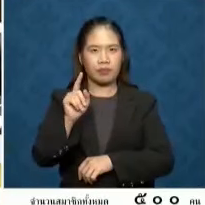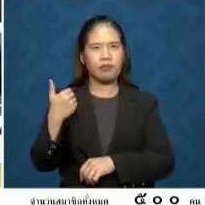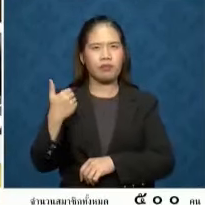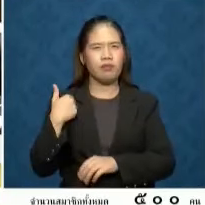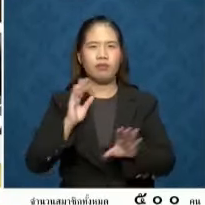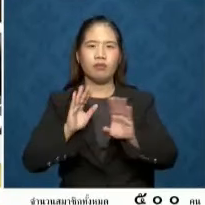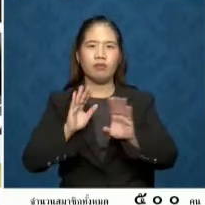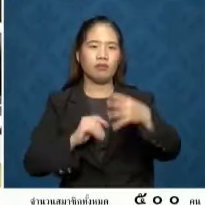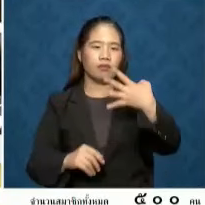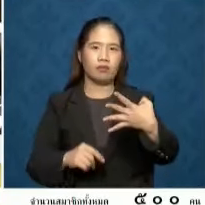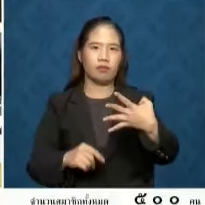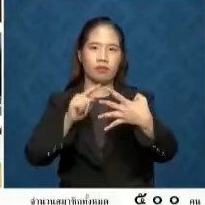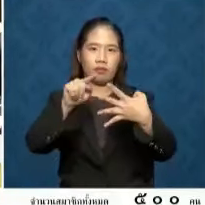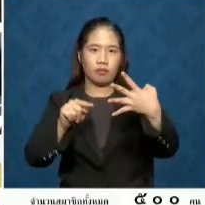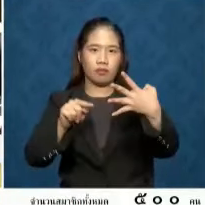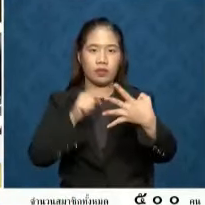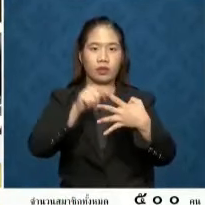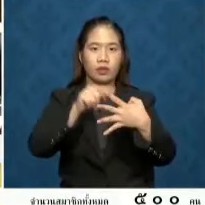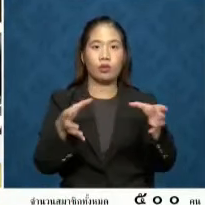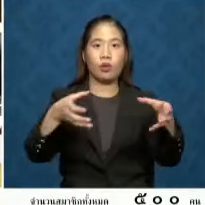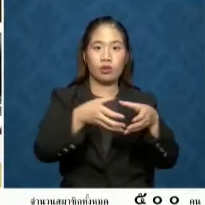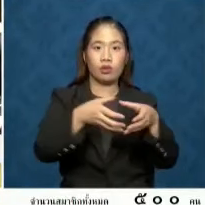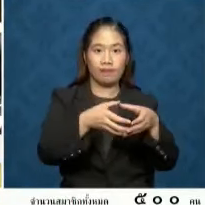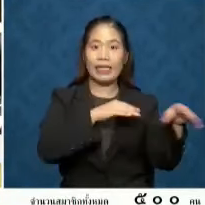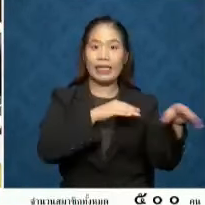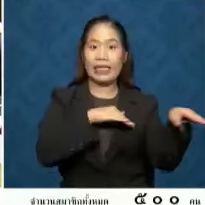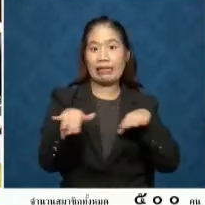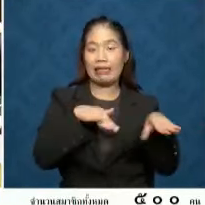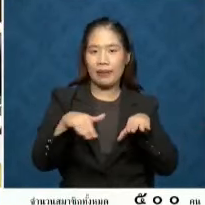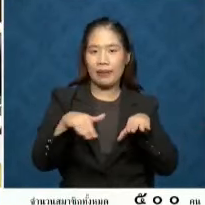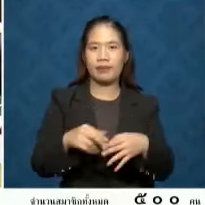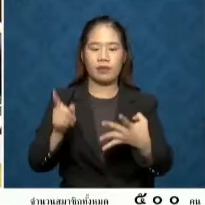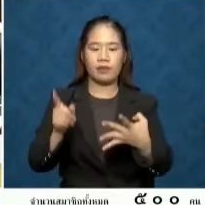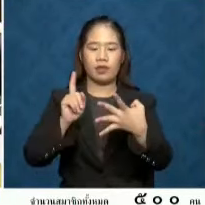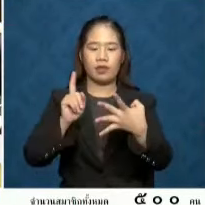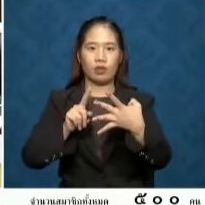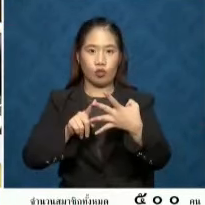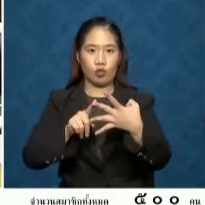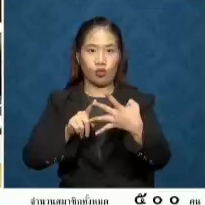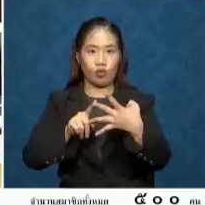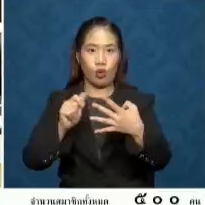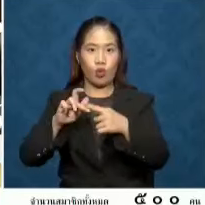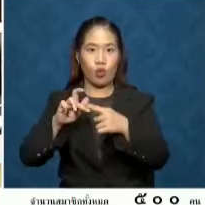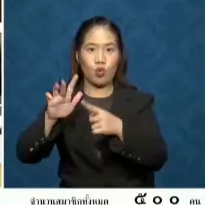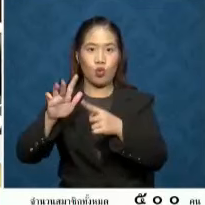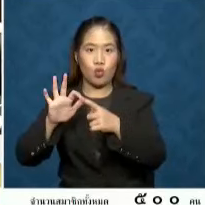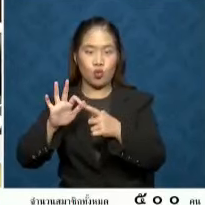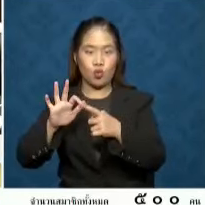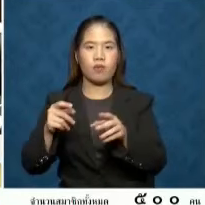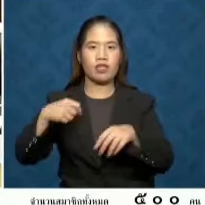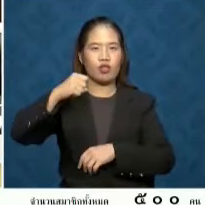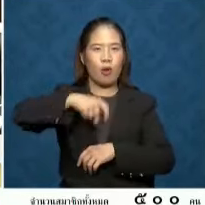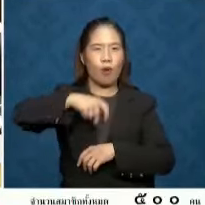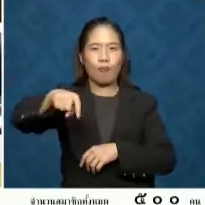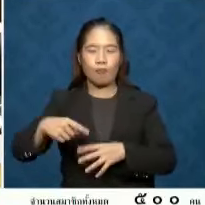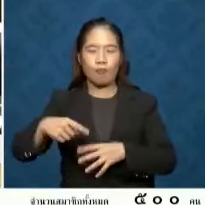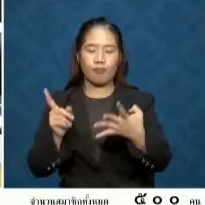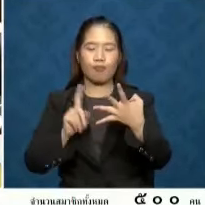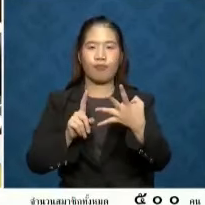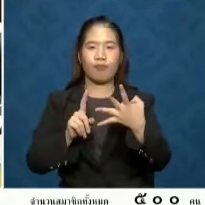4หน่วยครับก็คือกองเรือยุทธการซึ่งเป็นหน่วยเตรียมเรือแล้วก็กรมอู่ทหารเรือซึ่งเป็นหน่วยที่ไว้มีไว้ซ่อมเรือส่วนหน่วยใช้เรือก็มีกองเรือภาค